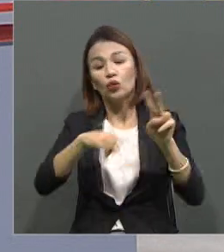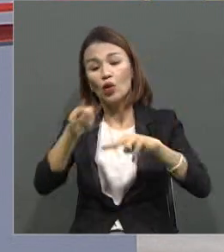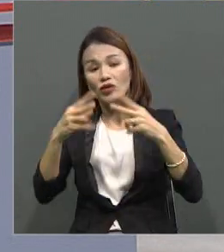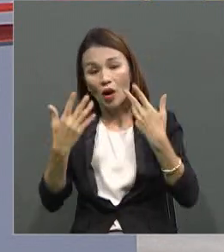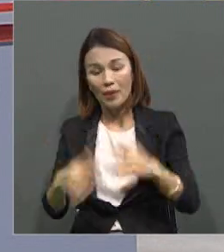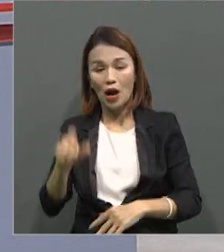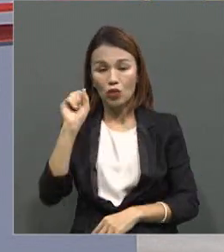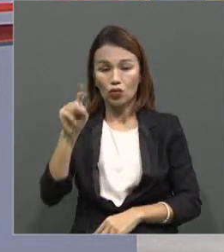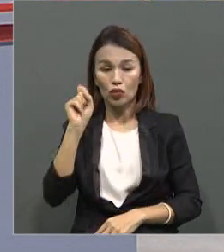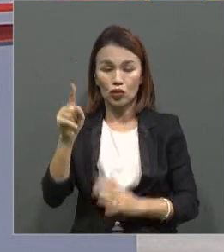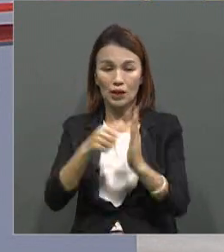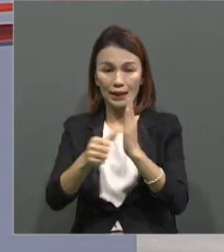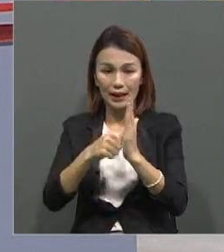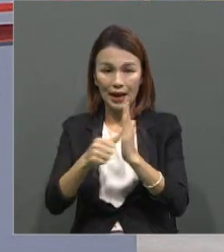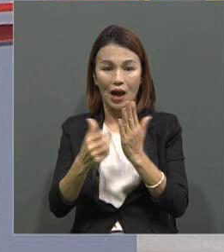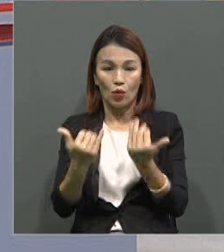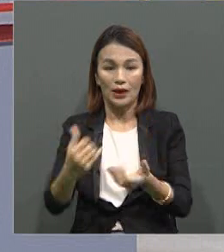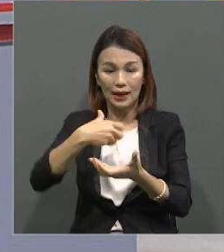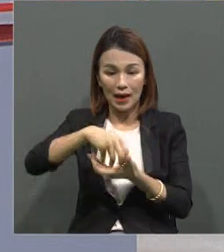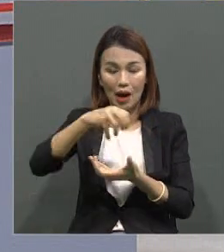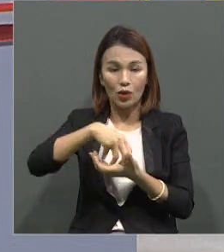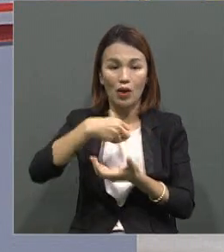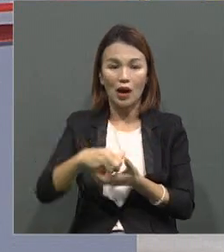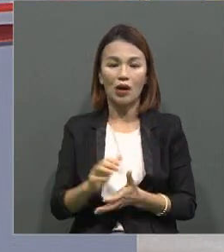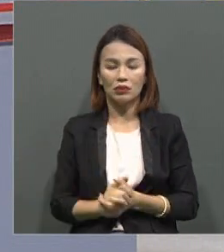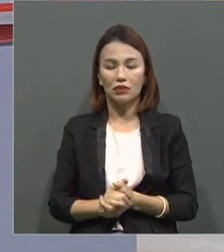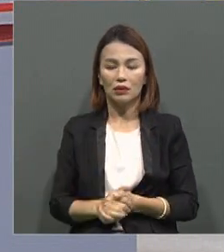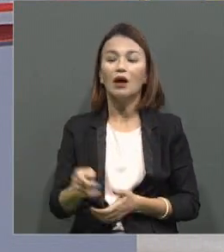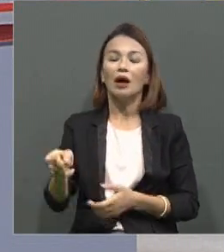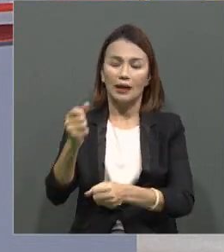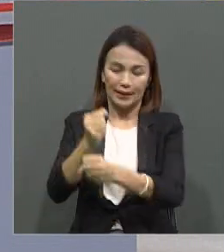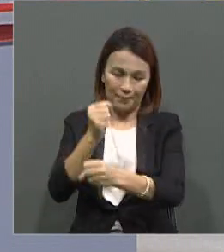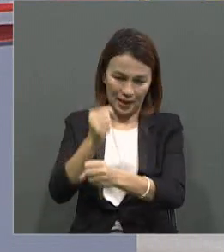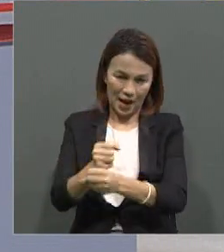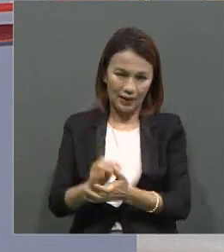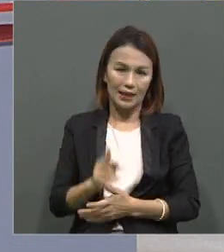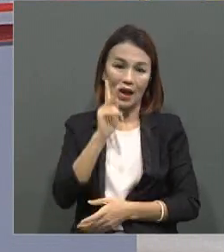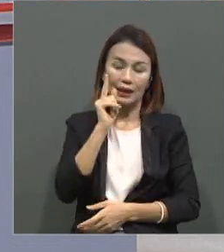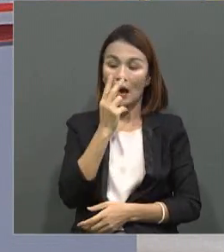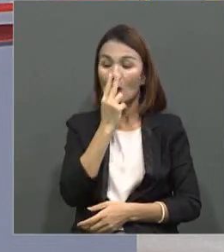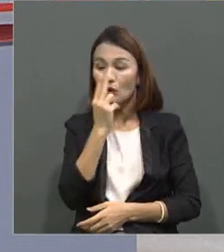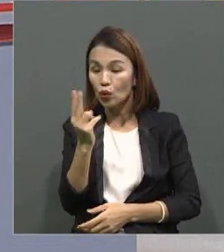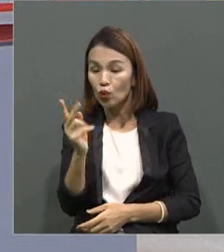จะเร่งแก้ไขอ้าวันนี้เรานำเสนอข่าวมาก็เดี๋ยวให้เวลาเจ้าหน้าที่แล้วเดี๋ยวทีมข่าวติดตามให้ใกล้ชิดนะคะครับ